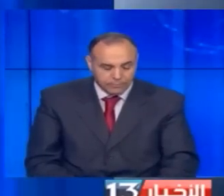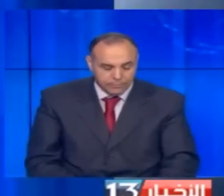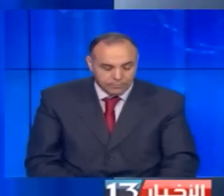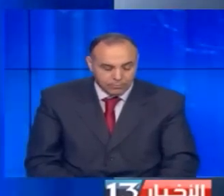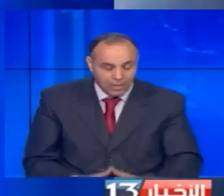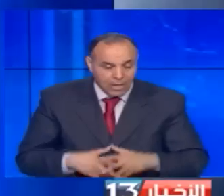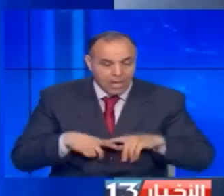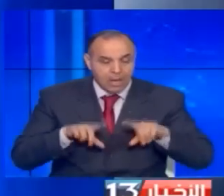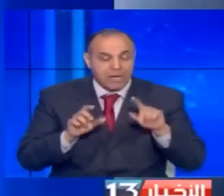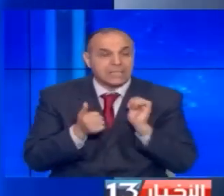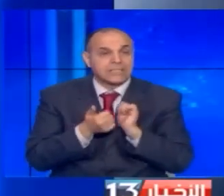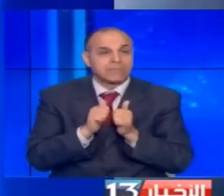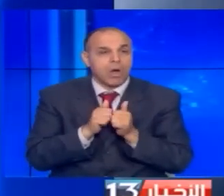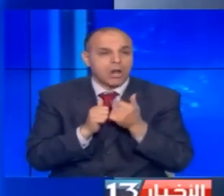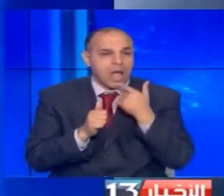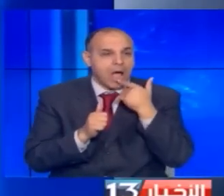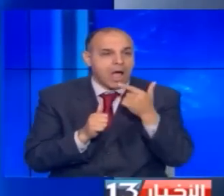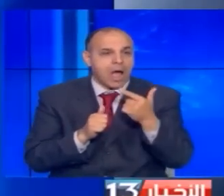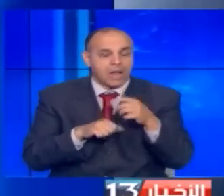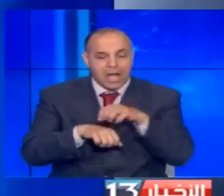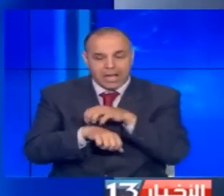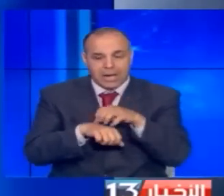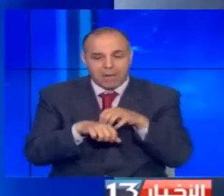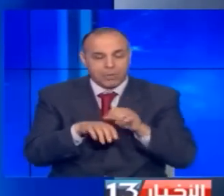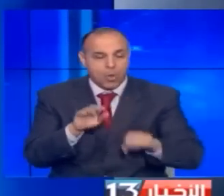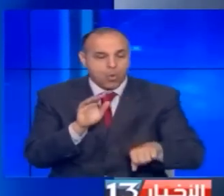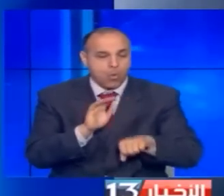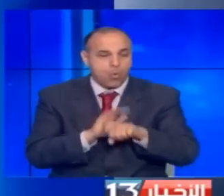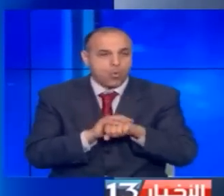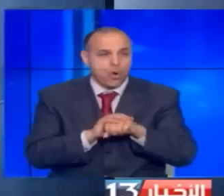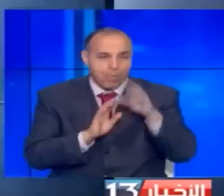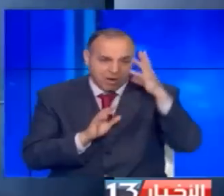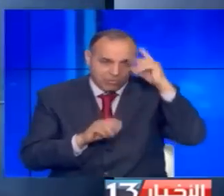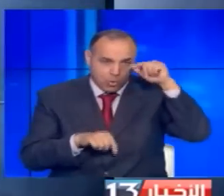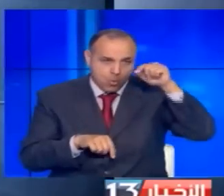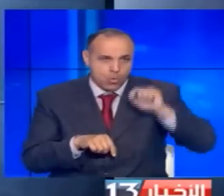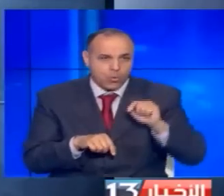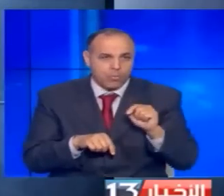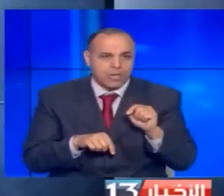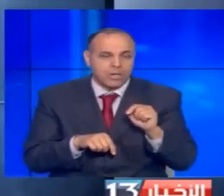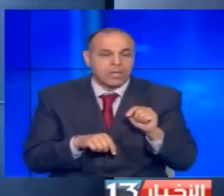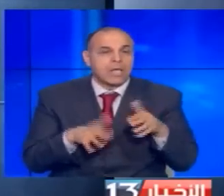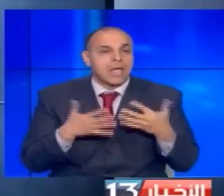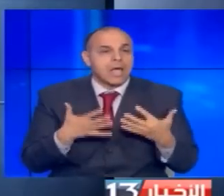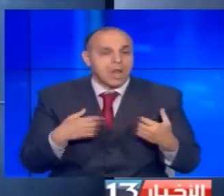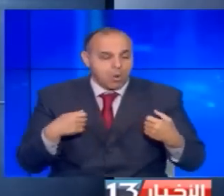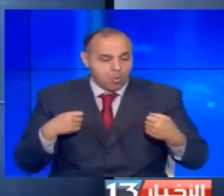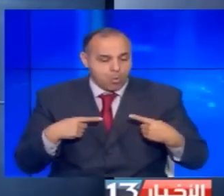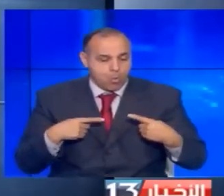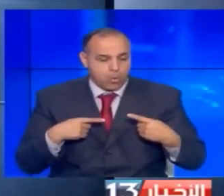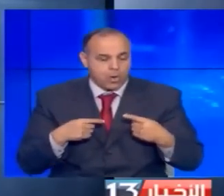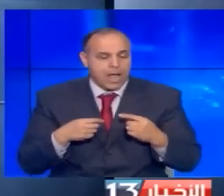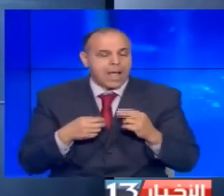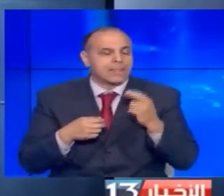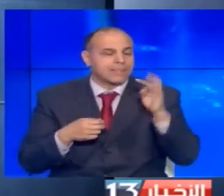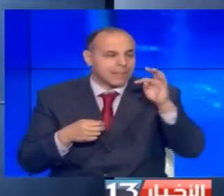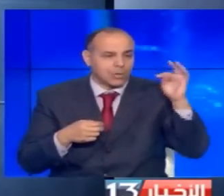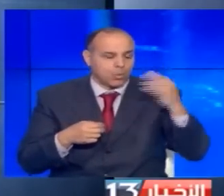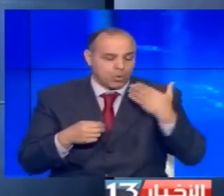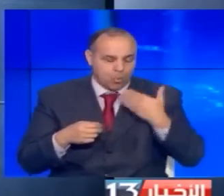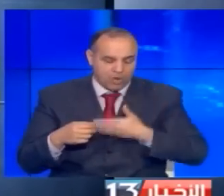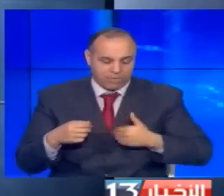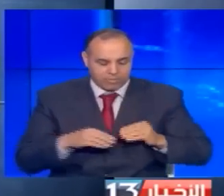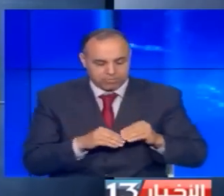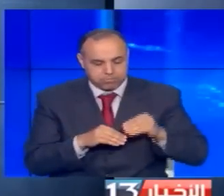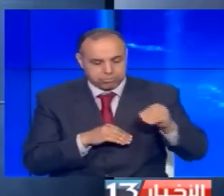وفي أخبار رياضة، أعلنت الرابطة الوطنية لكرة القدم المحترفة اليوم بأن مباراة اتحاد تطاوين والنادي الإفريقي